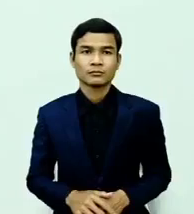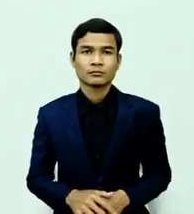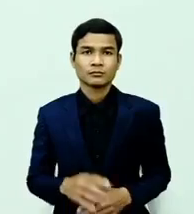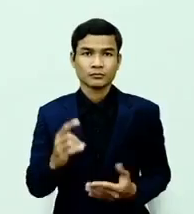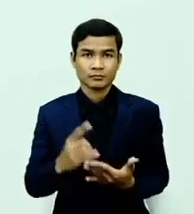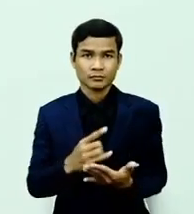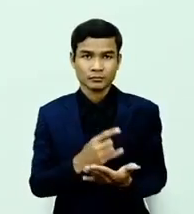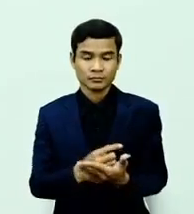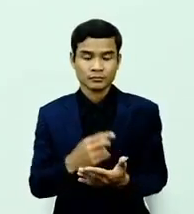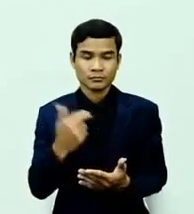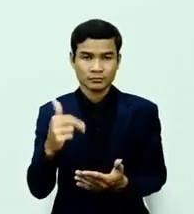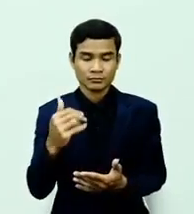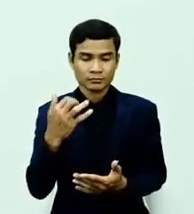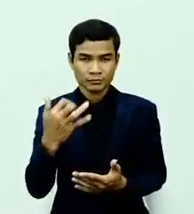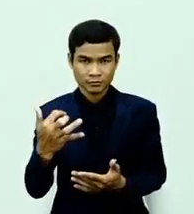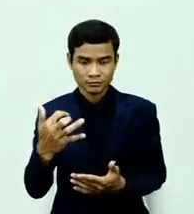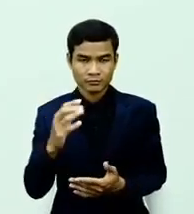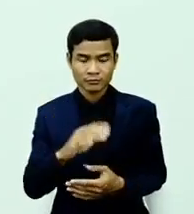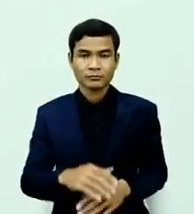មេរៀនទី